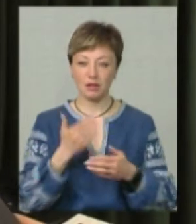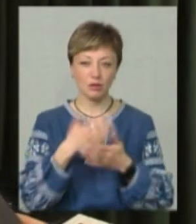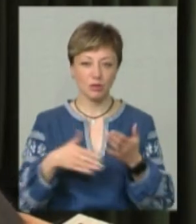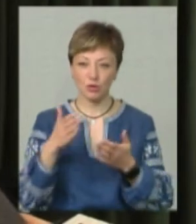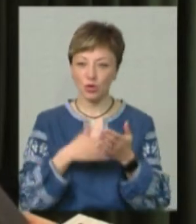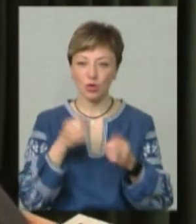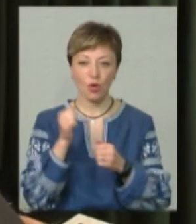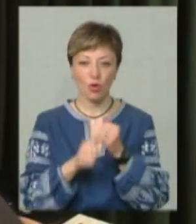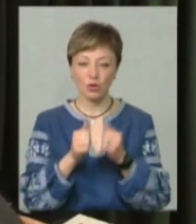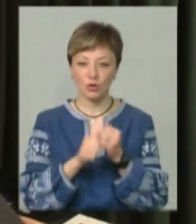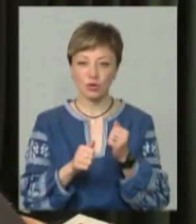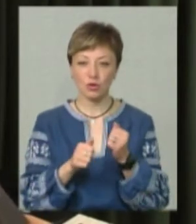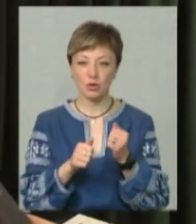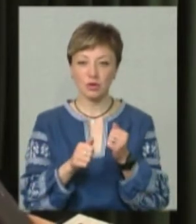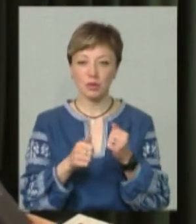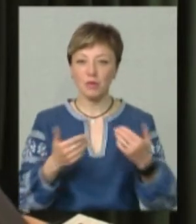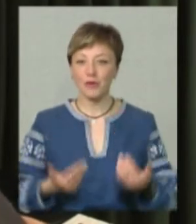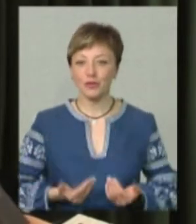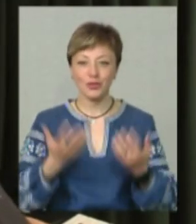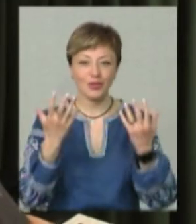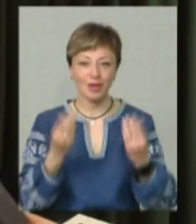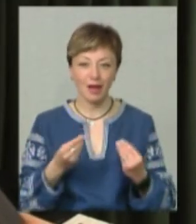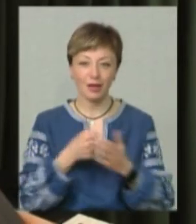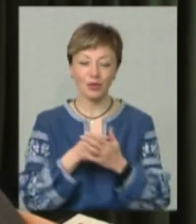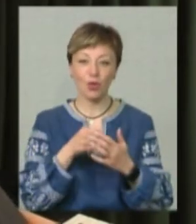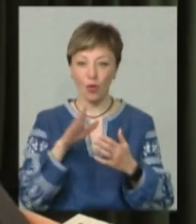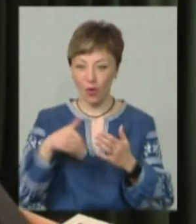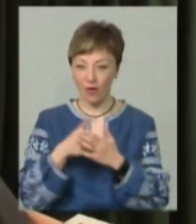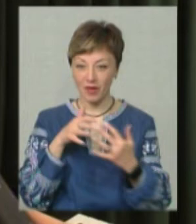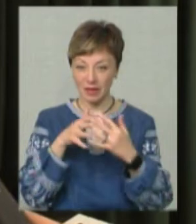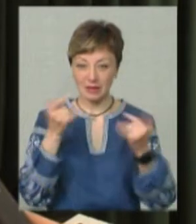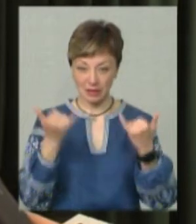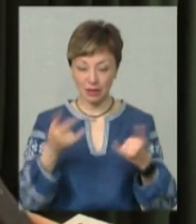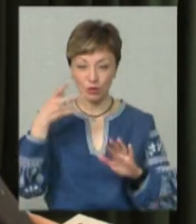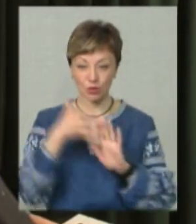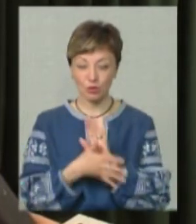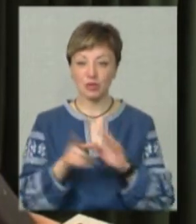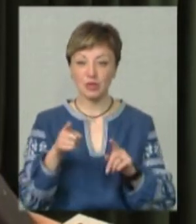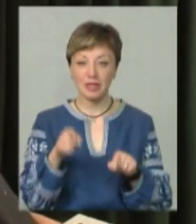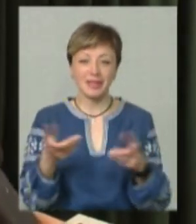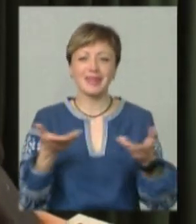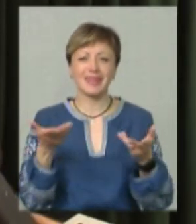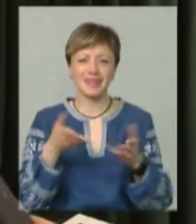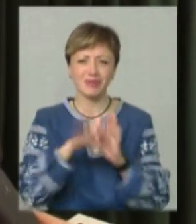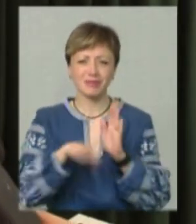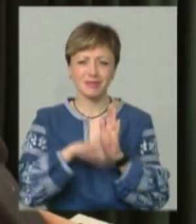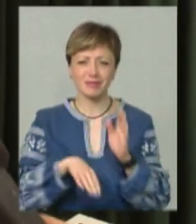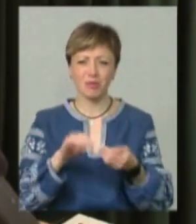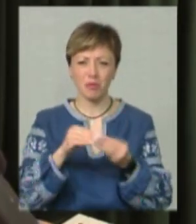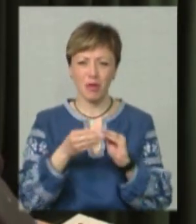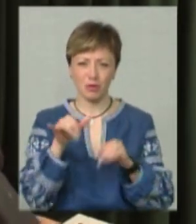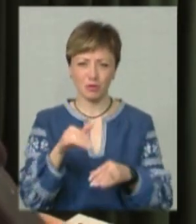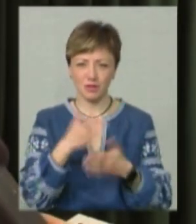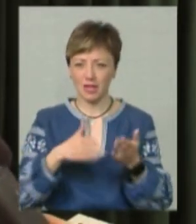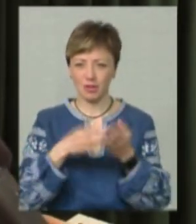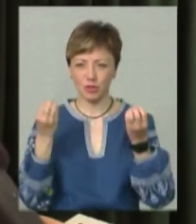Абсолютно, до кожного прожитого дня до війни ти зараз розумієш, що ти, які там були проблеми, в тебе взагалі